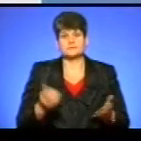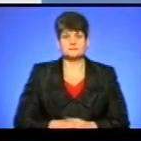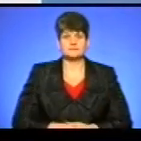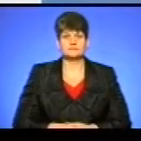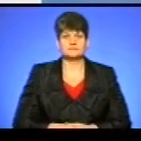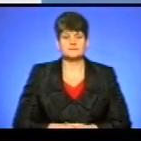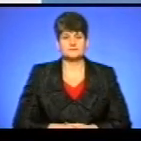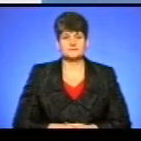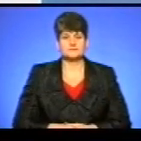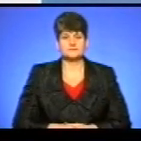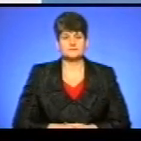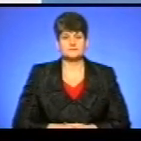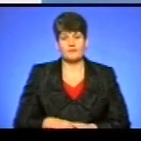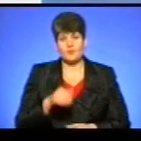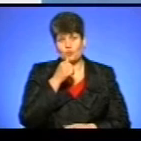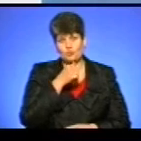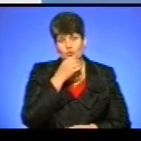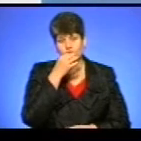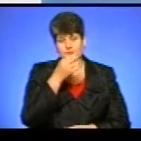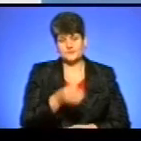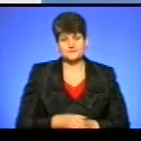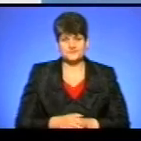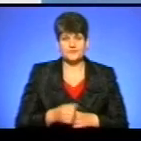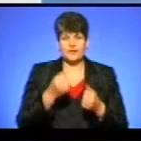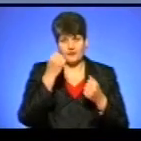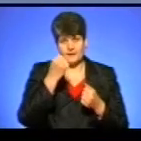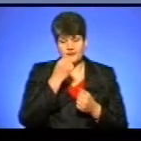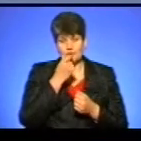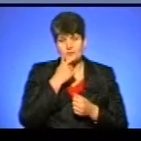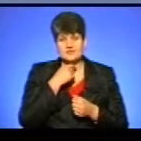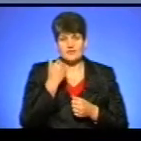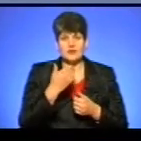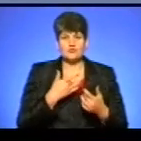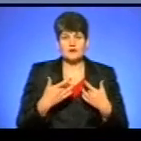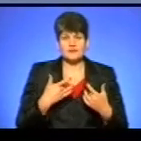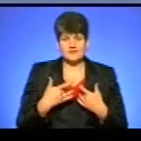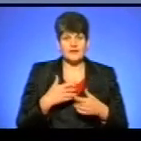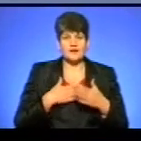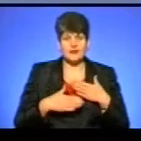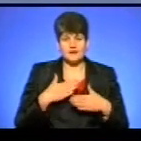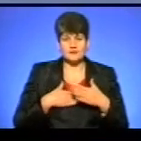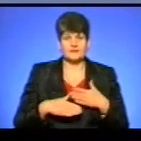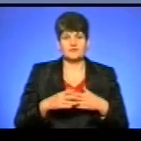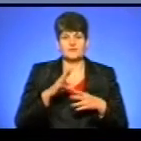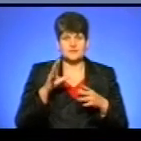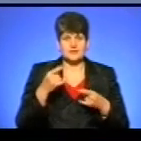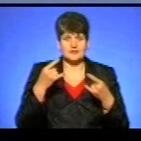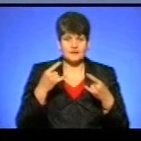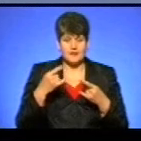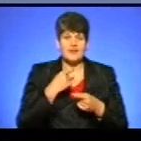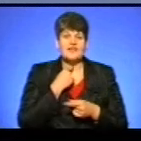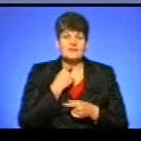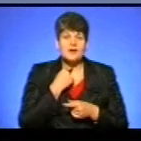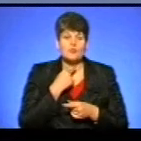зрозуміли вашу думку, спробуємо відповісти. Дякую, пане, за вашу активність. Я завжди радий чути вас на всіх радіоефірах, на всіх телеефірах. Я вже вас пізнаю по